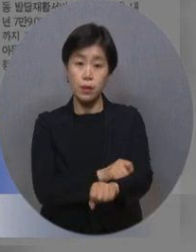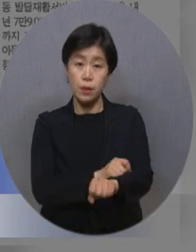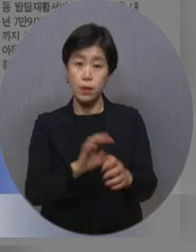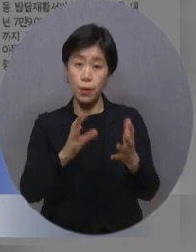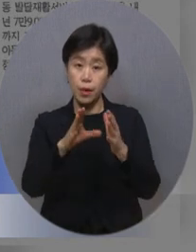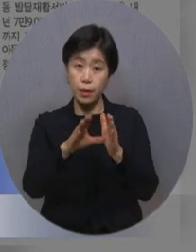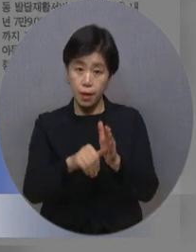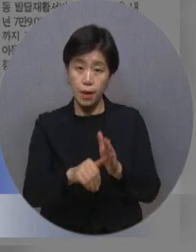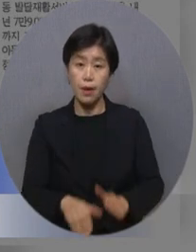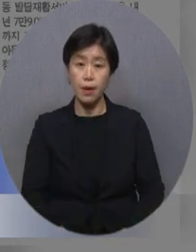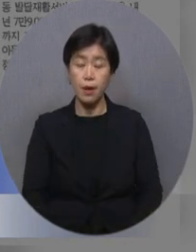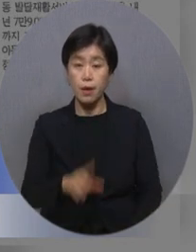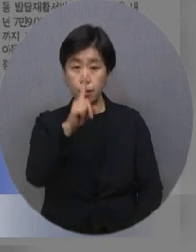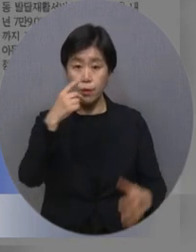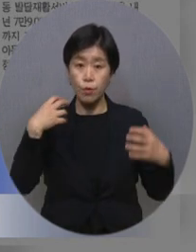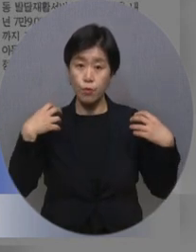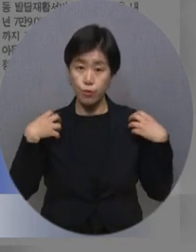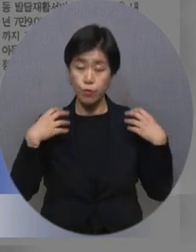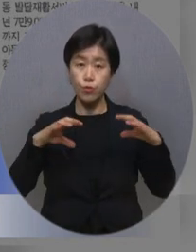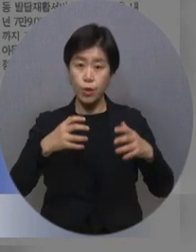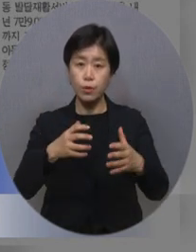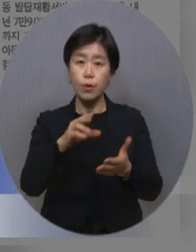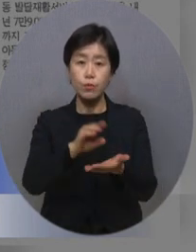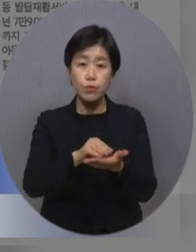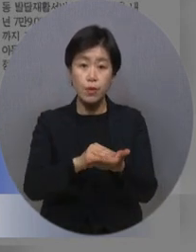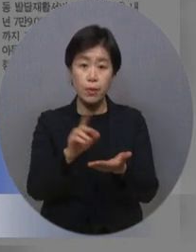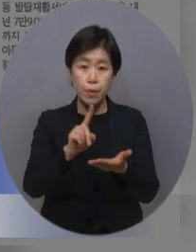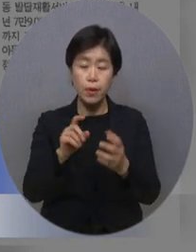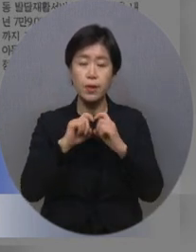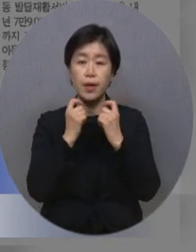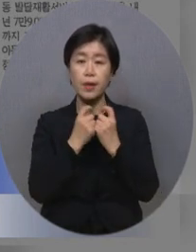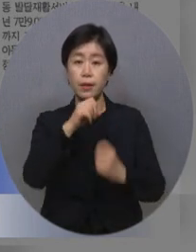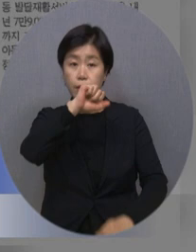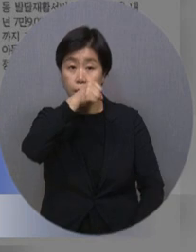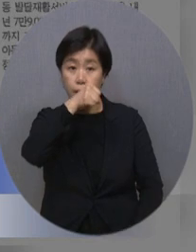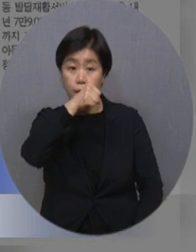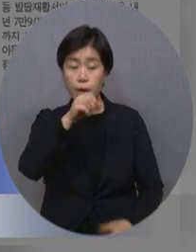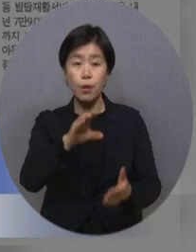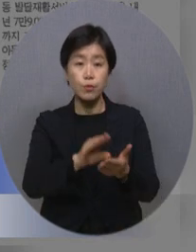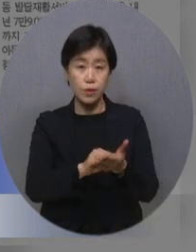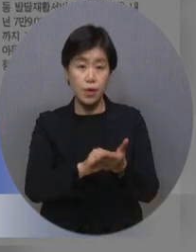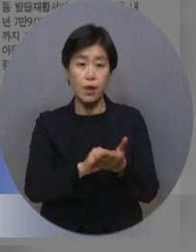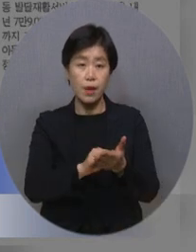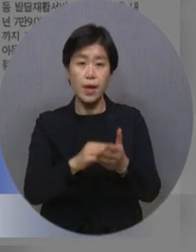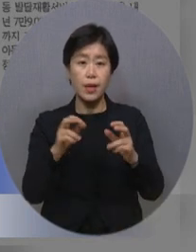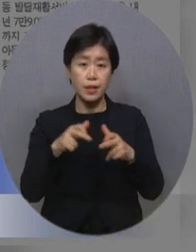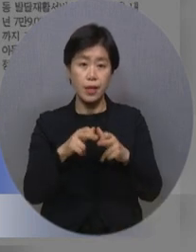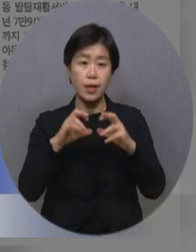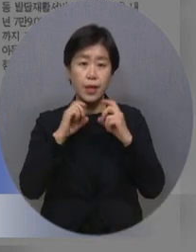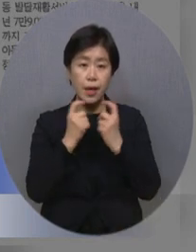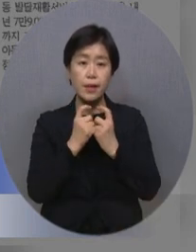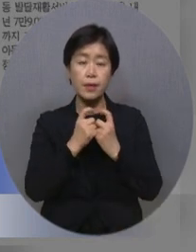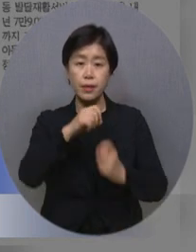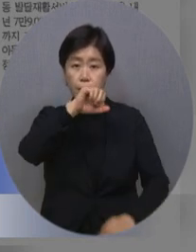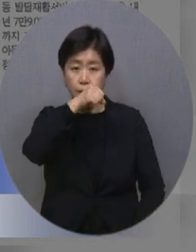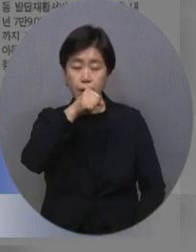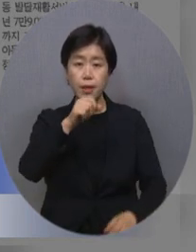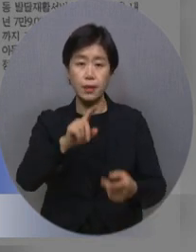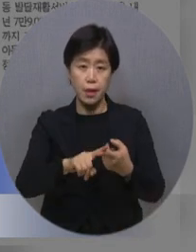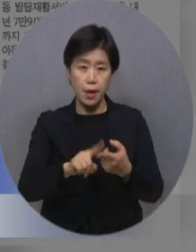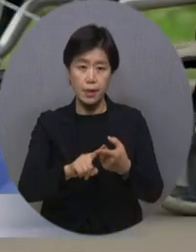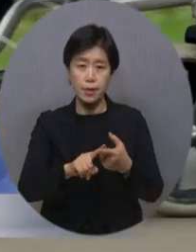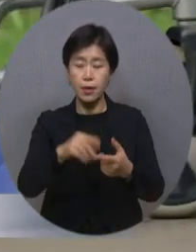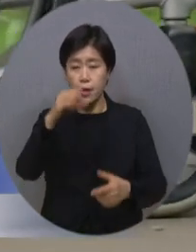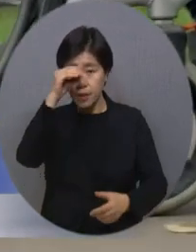회의에서는 윤석열 정부 국정과제 개인 예산제 도입을 위한 장애인 개인 예산 시범사업 추진 방향에 대해